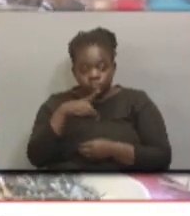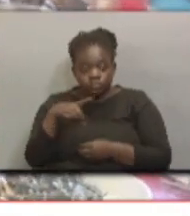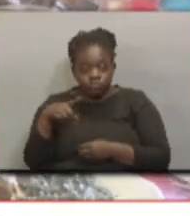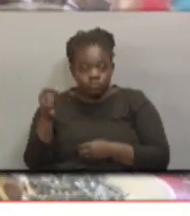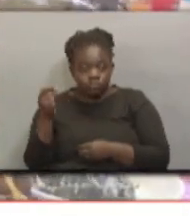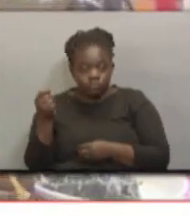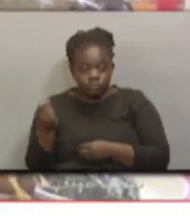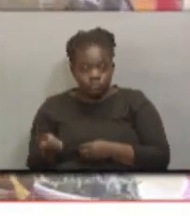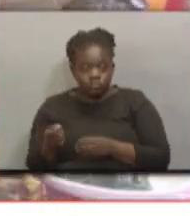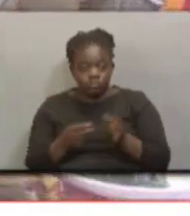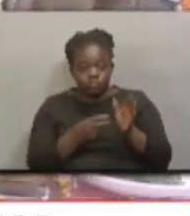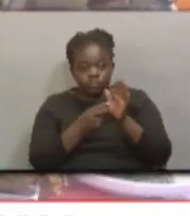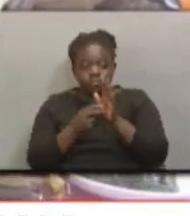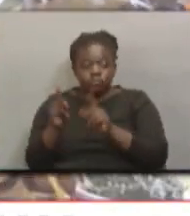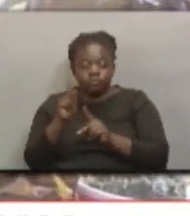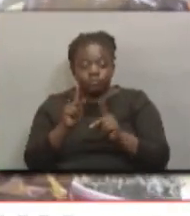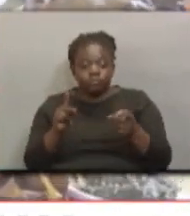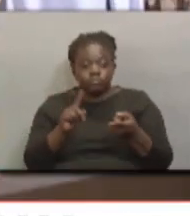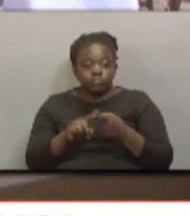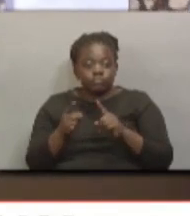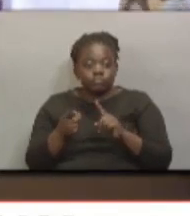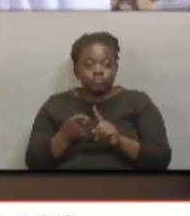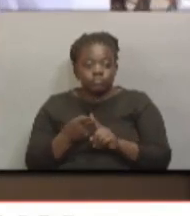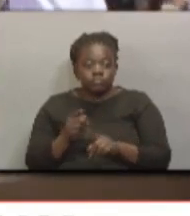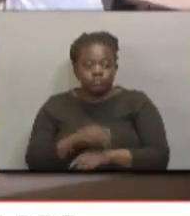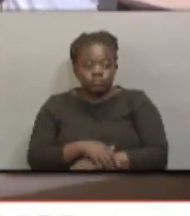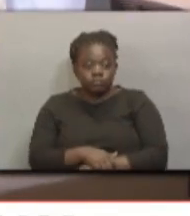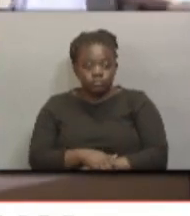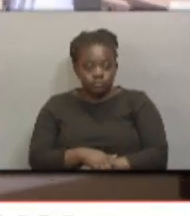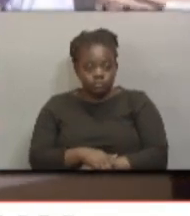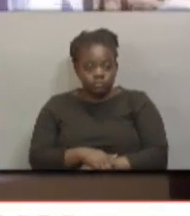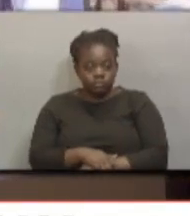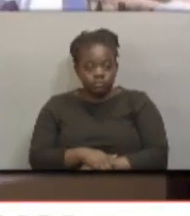kidaala okulagibwa eri abatuuze n'ab'emikwano.